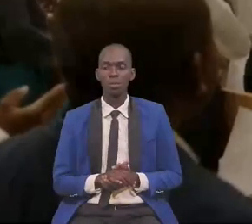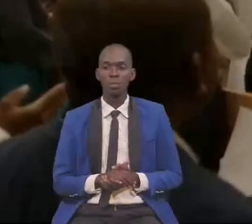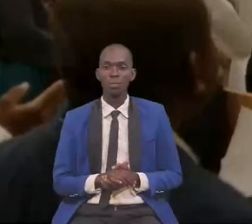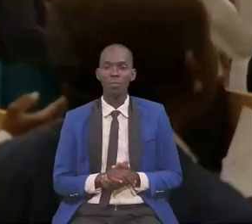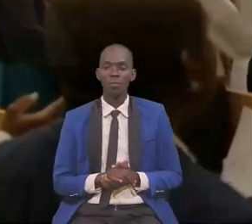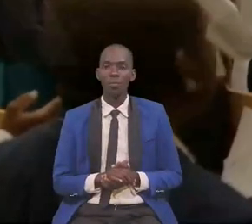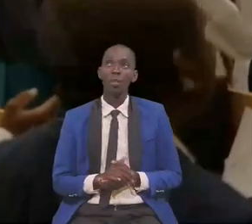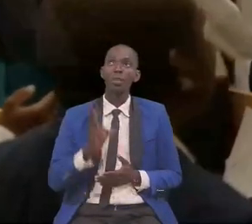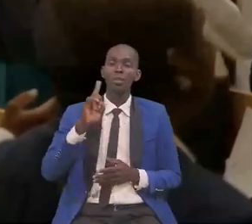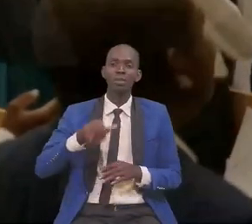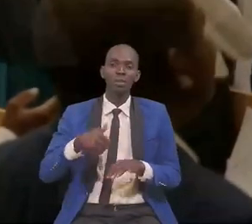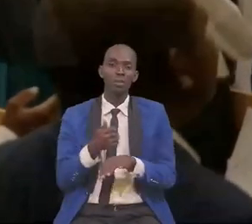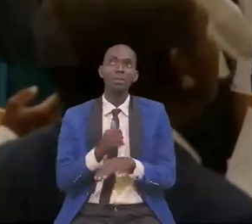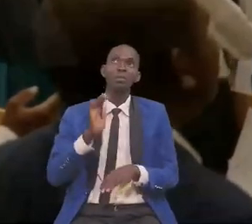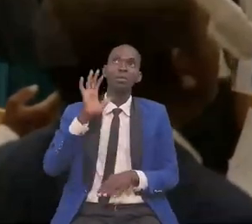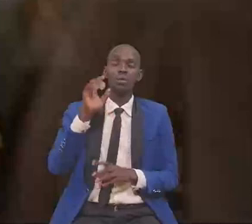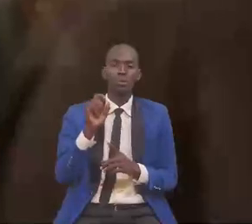Il confirme sa parole.